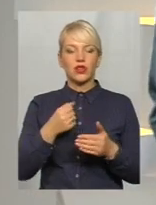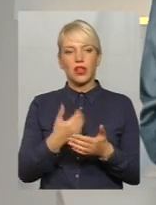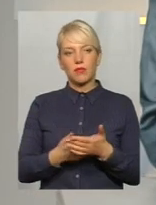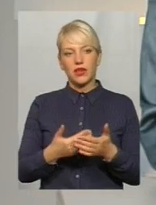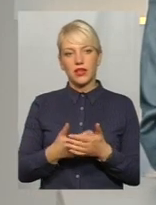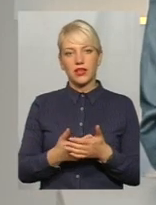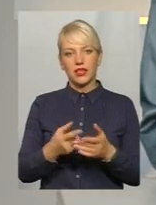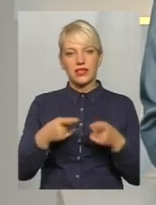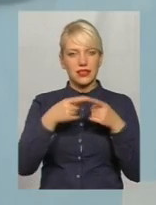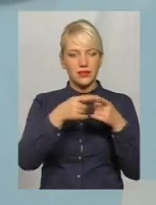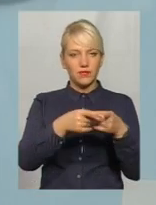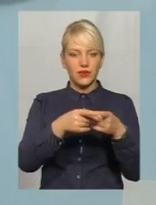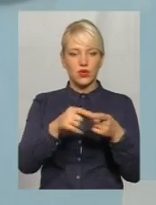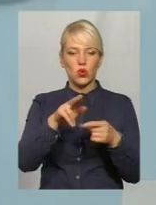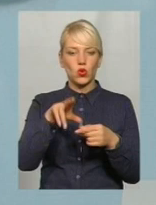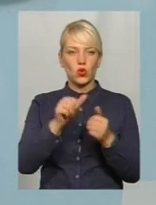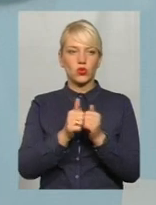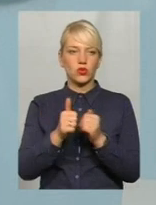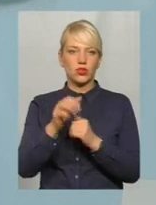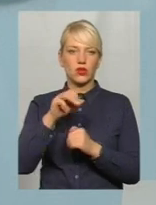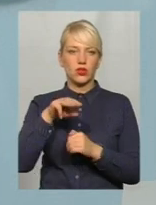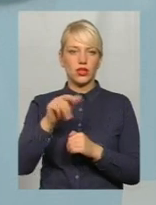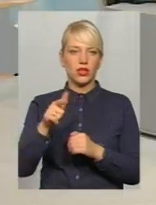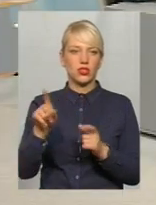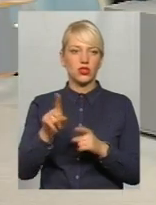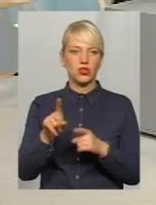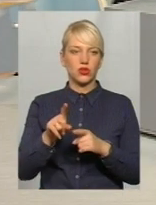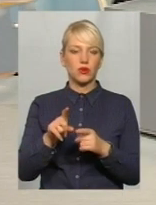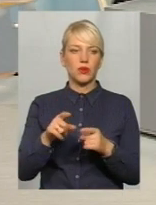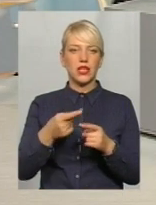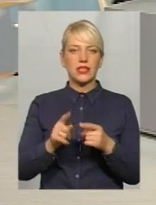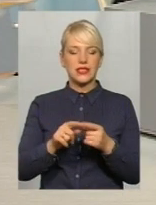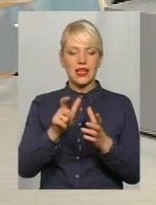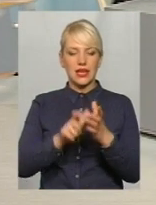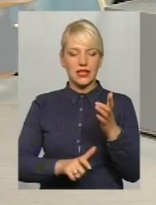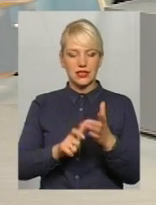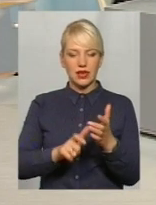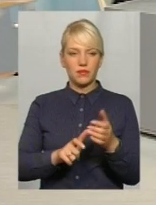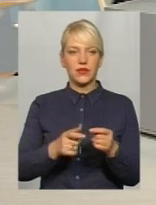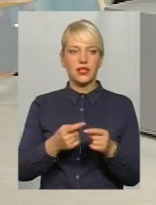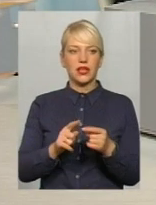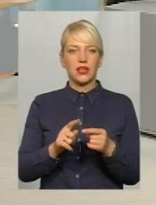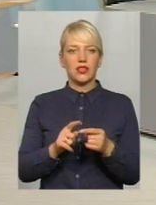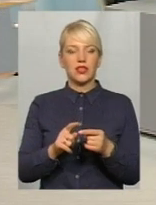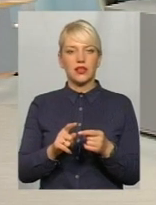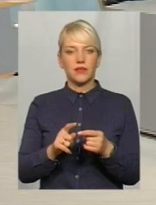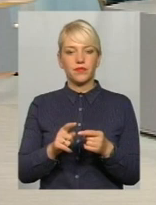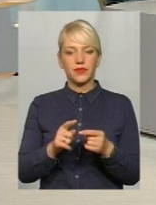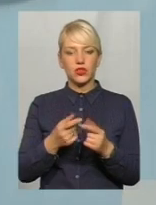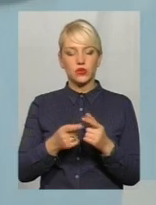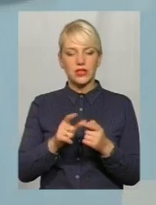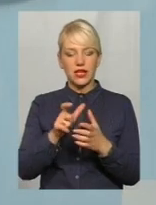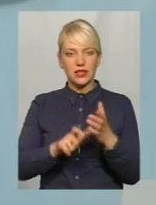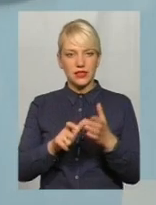прикладу, в сусідню ОТГ, щоб той рецепт реалізувати в тій аптеці, тому що йде фінансування з іншого боку, чи вже це питання